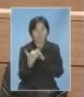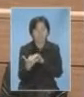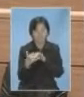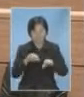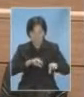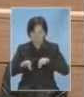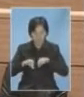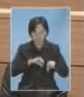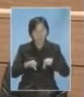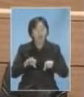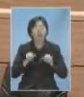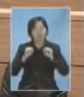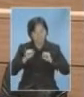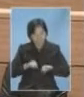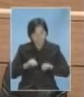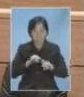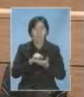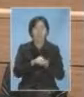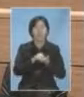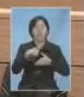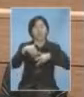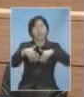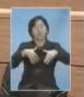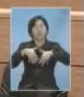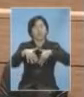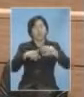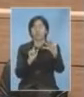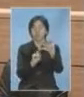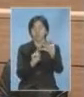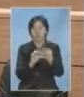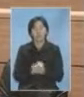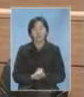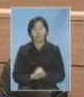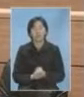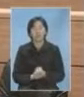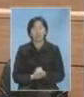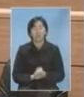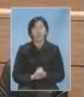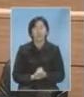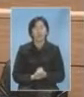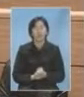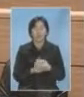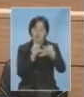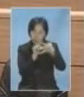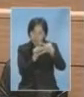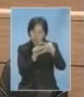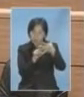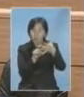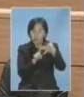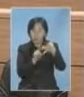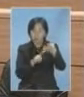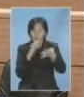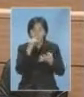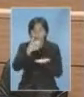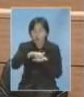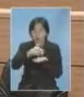หารจัดการการตัดสินใจและการบริการประชาชนท่านประธานครับใน4หัวข้อที่ผมได้อ่านไปนั้นเป็นพันธ